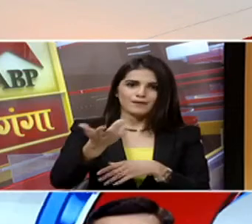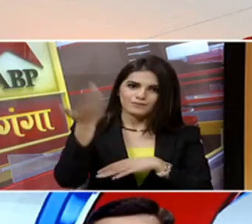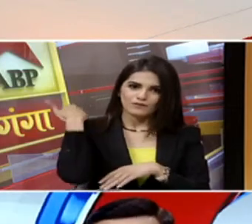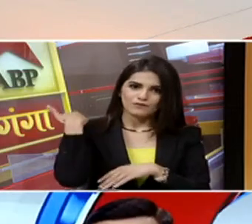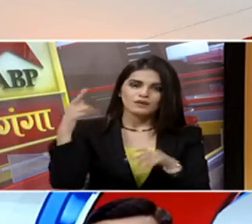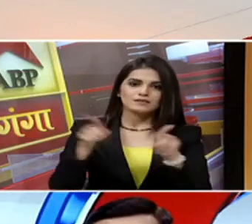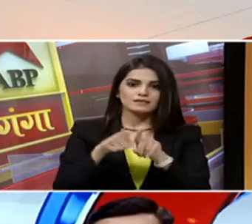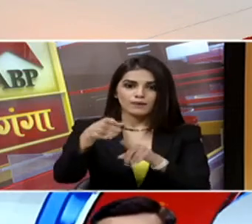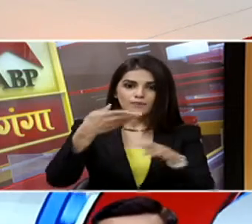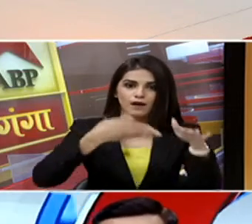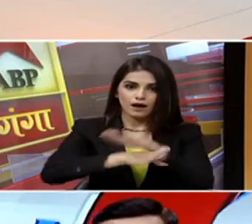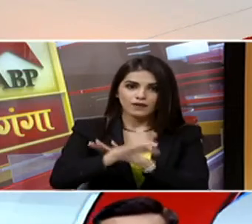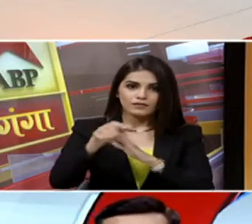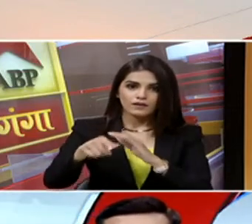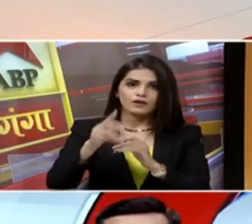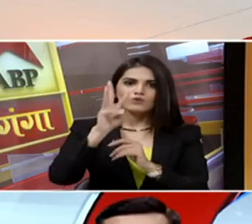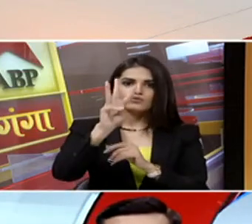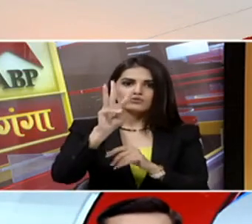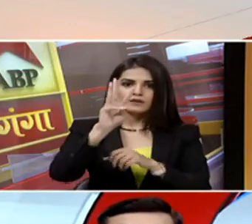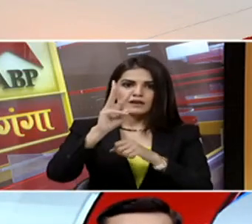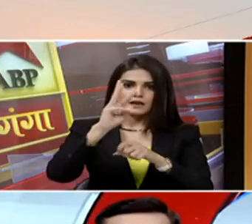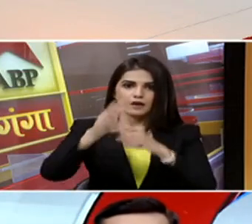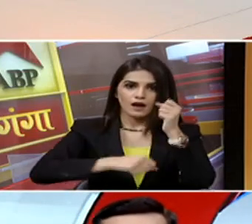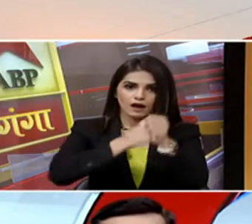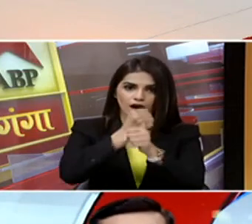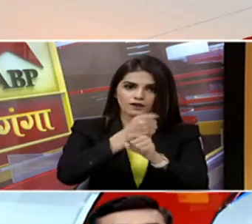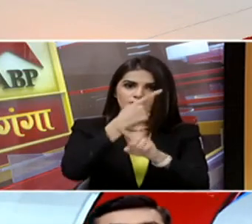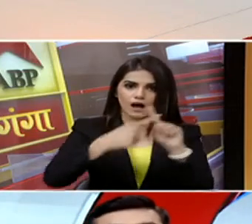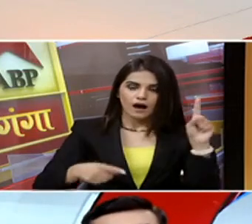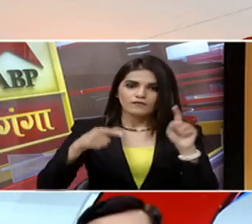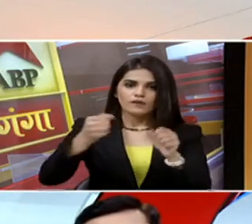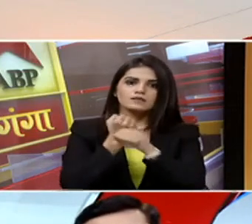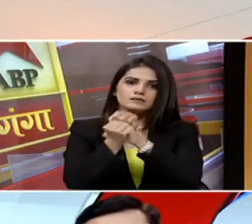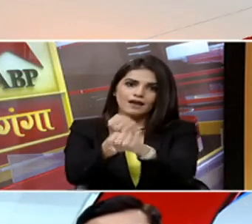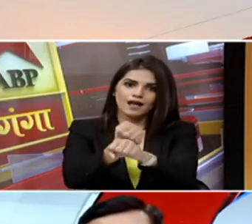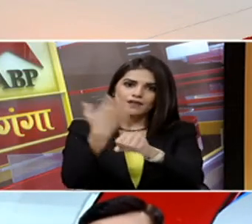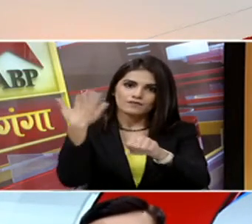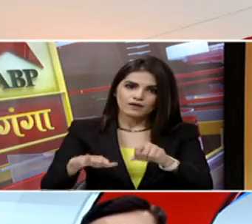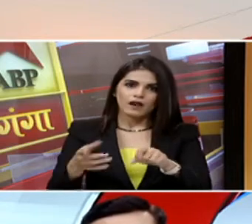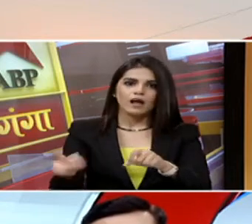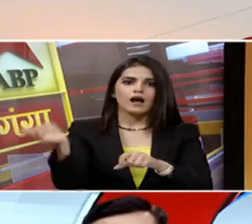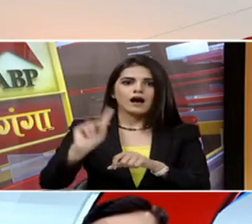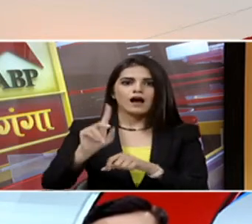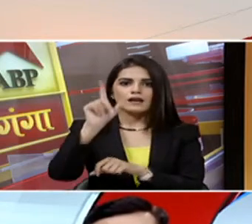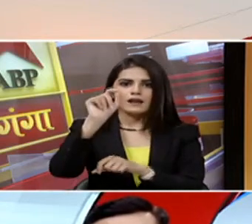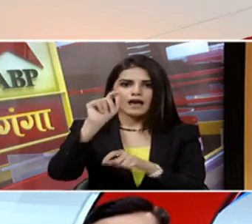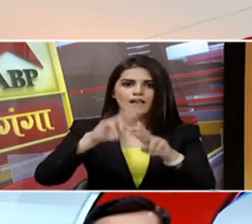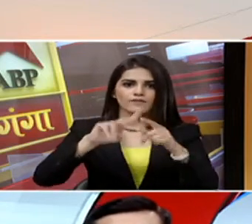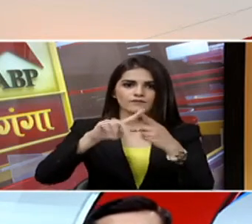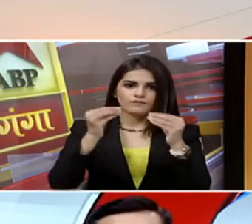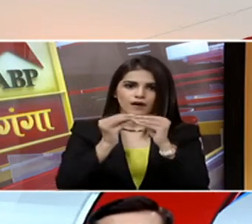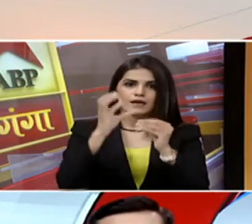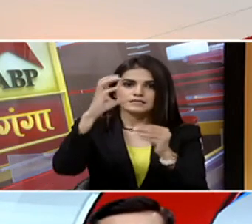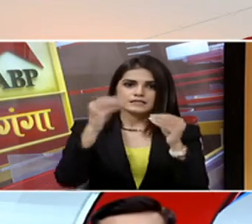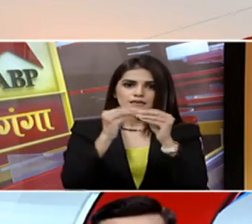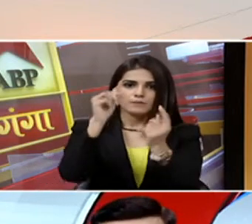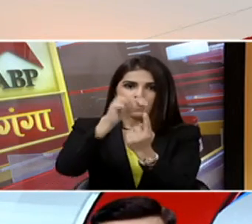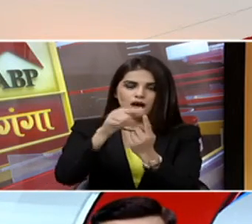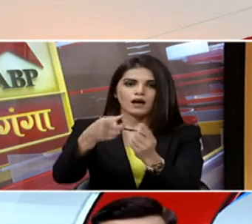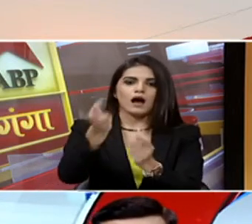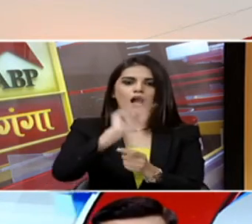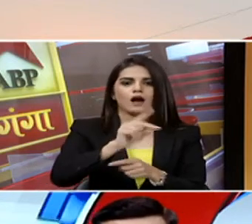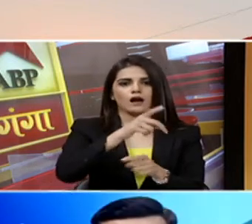इस मामले में साढ़े तीन साल जेल में रहने के बाद फिर से दस फरवरी को सीबीआई ने